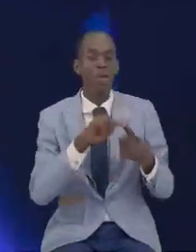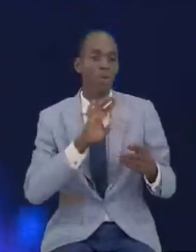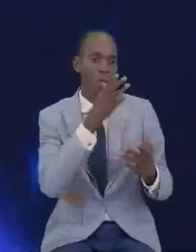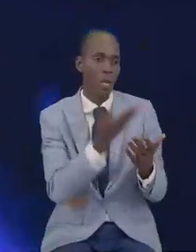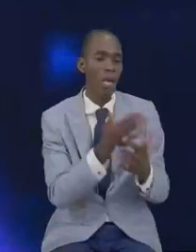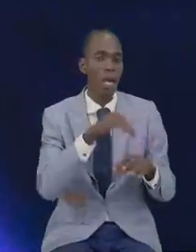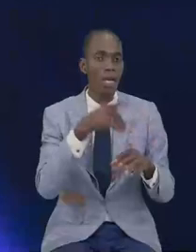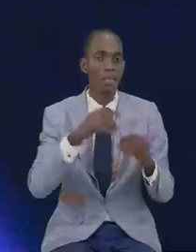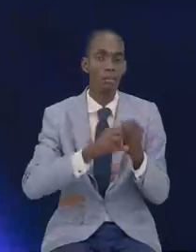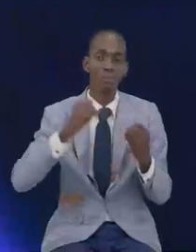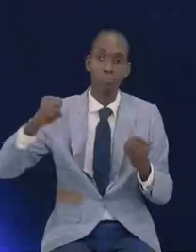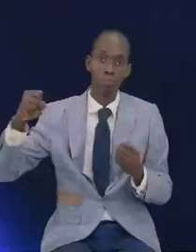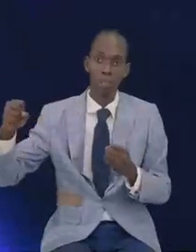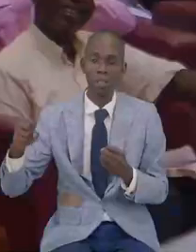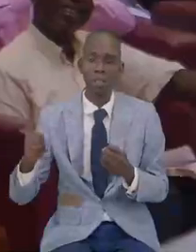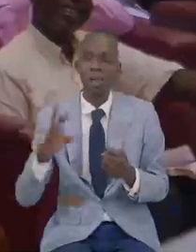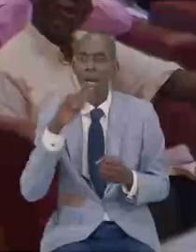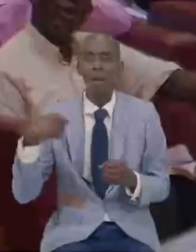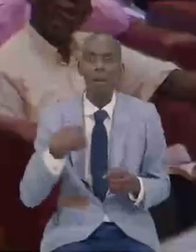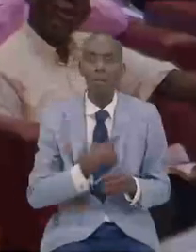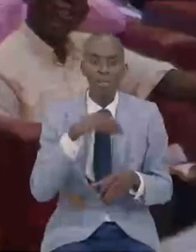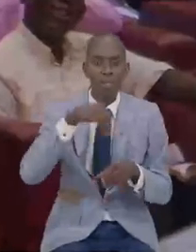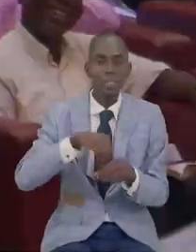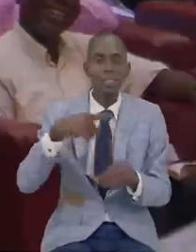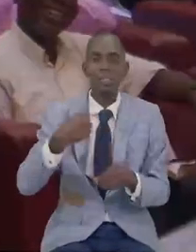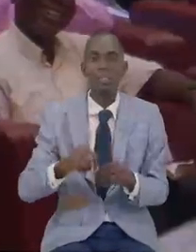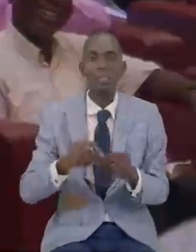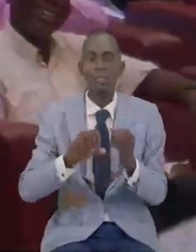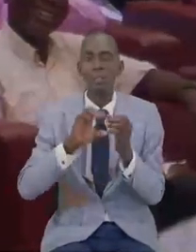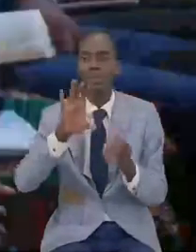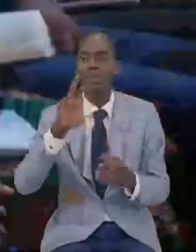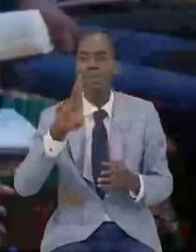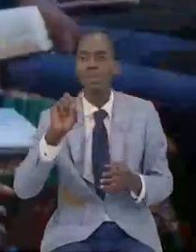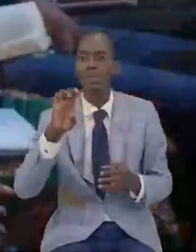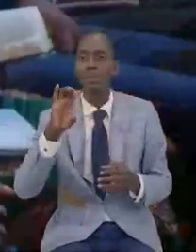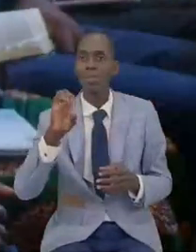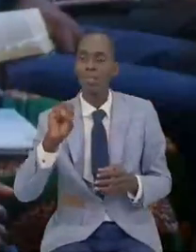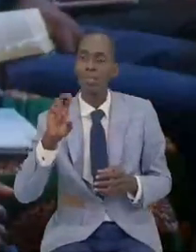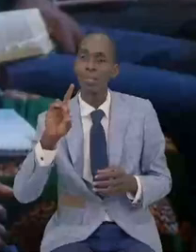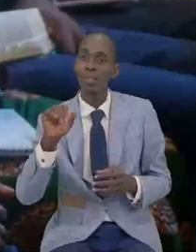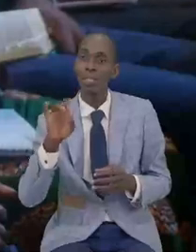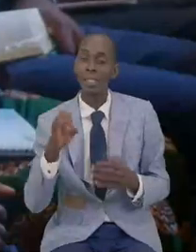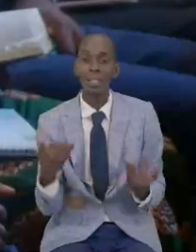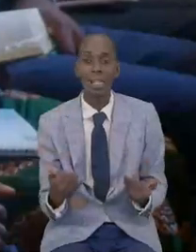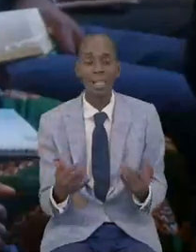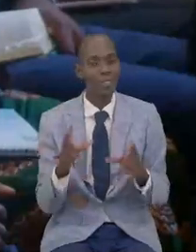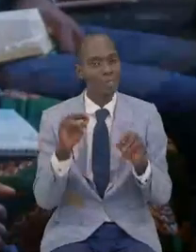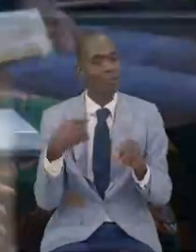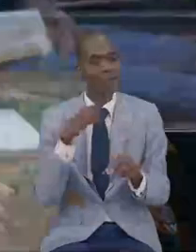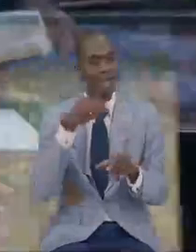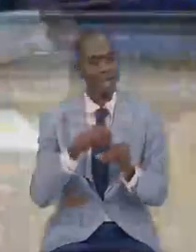l'organisation de Jisike. Mais lorsqu'on sera à la croisade, là, on peut dire ça. Mais ici, nous sommes à l'étude biblique. Nous sommes maintenant